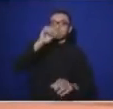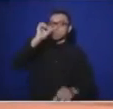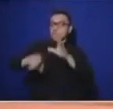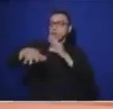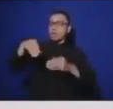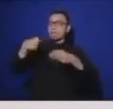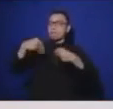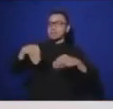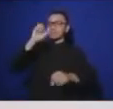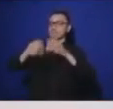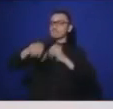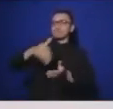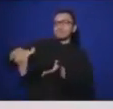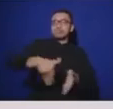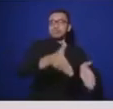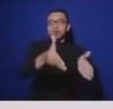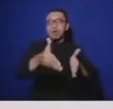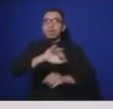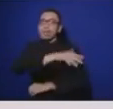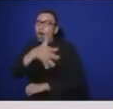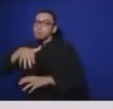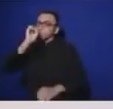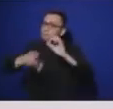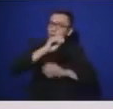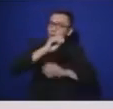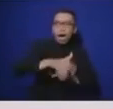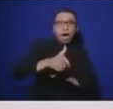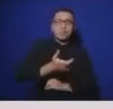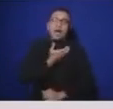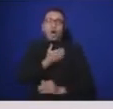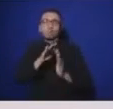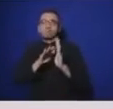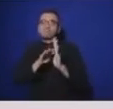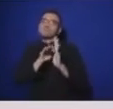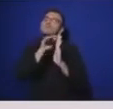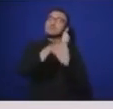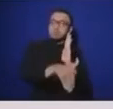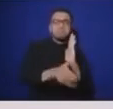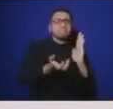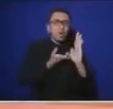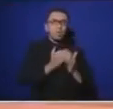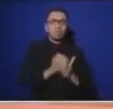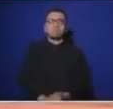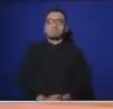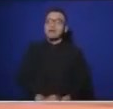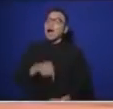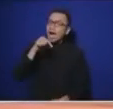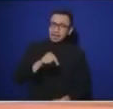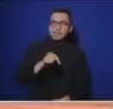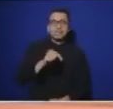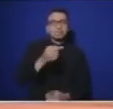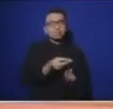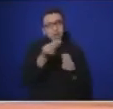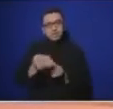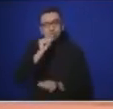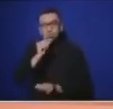laut. Saya kira itu dedikasi yang ingin kita berikan kepada bangsa ini untuk Indonesia maju. Sudah habis, Pak.